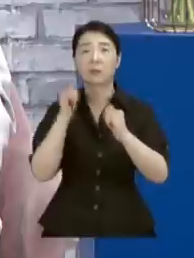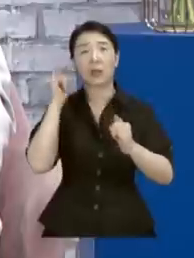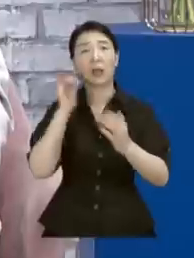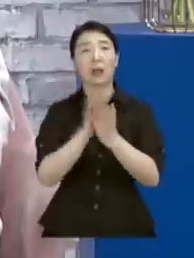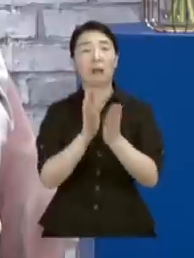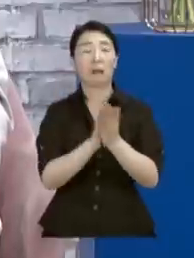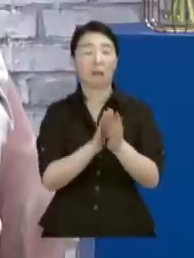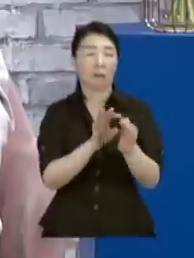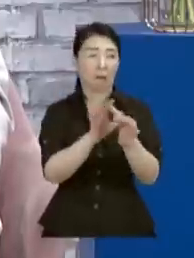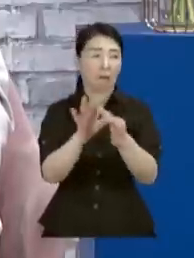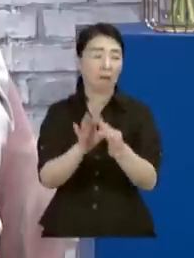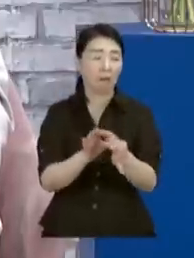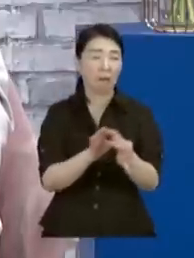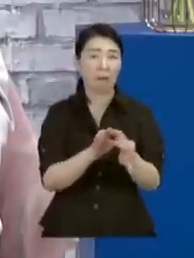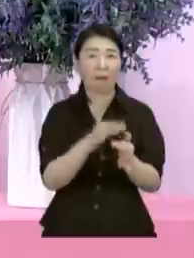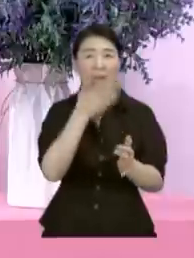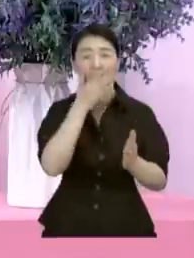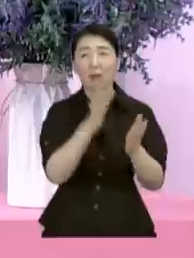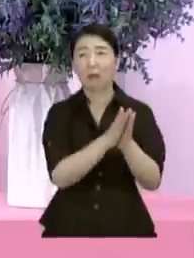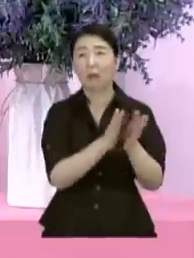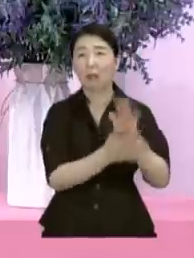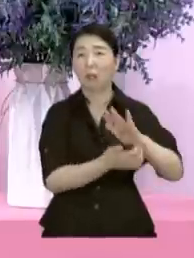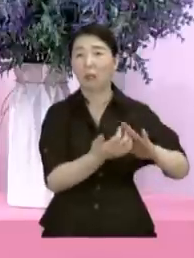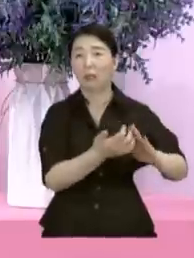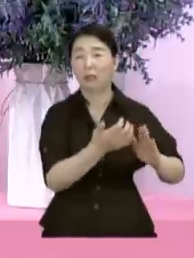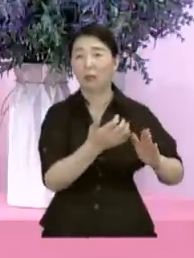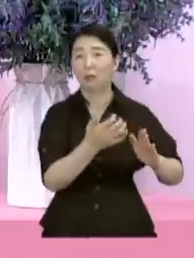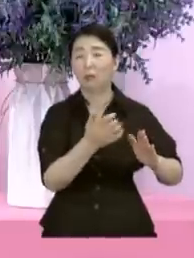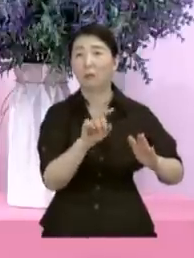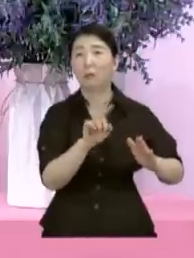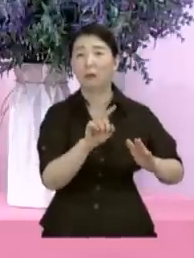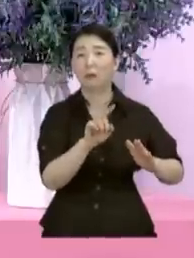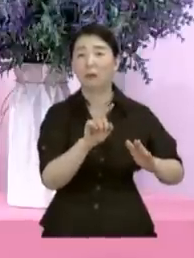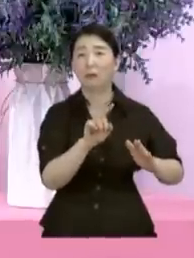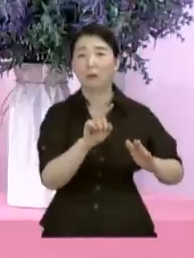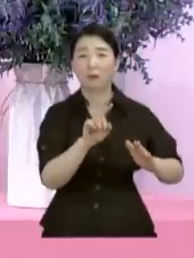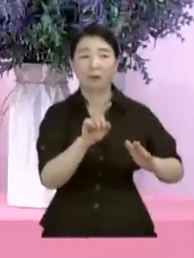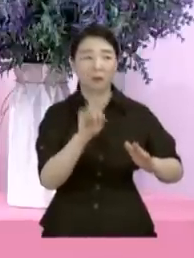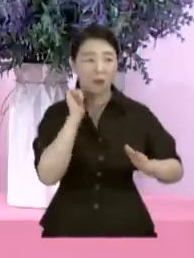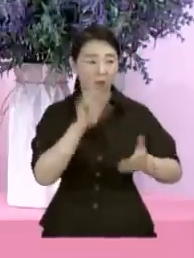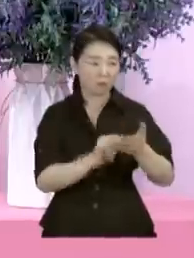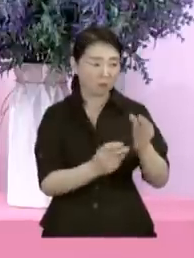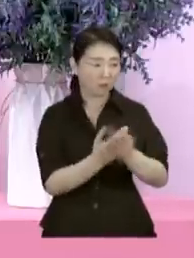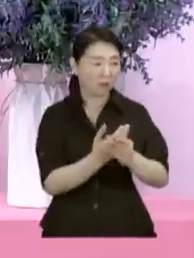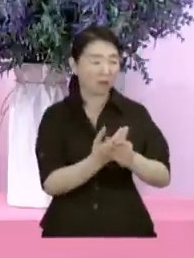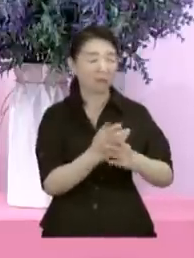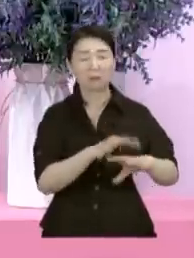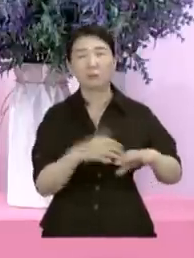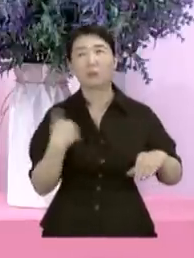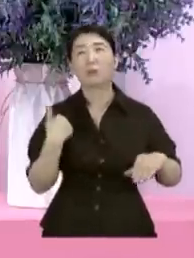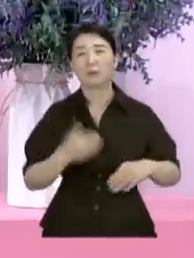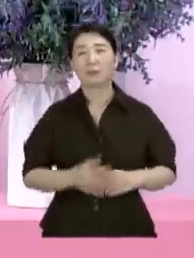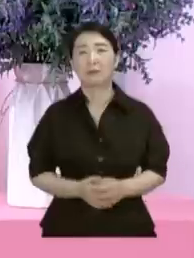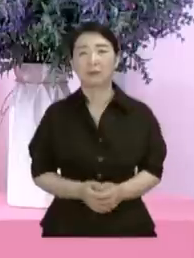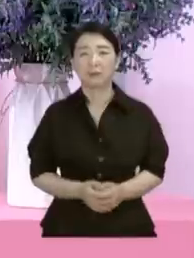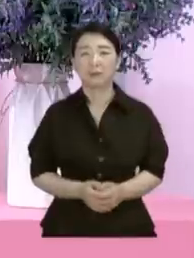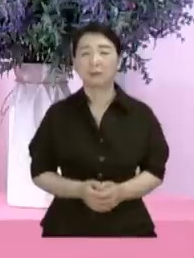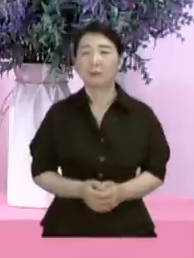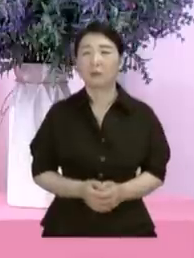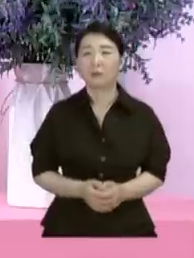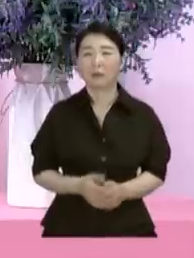탈북민들끼리 끼리. 예, 네, 맞아요. 그 어려운 일들이 이렇게 발생하면은 네. 어떻게 할 줄 모르는 거예요. 네. 예, 그래서 이제